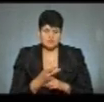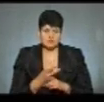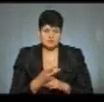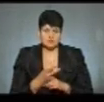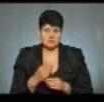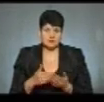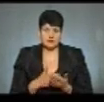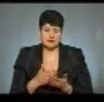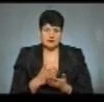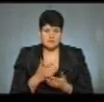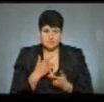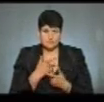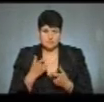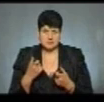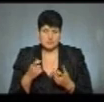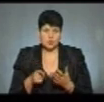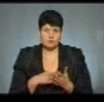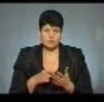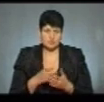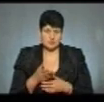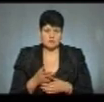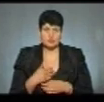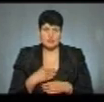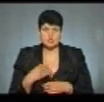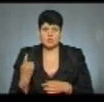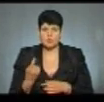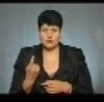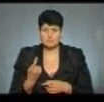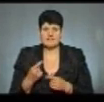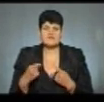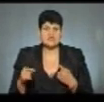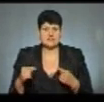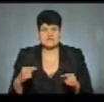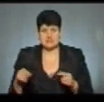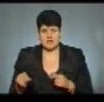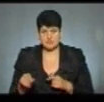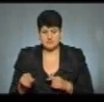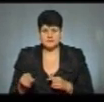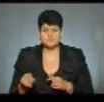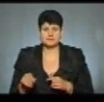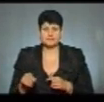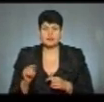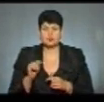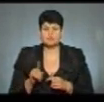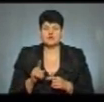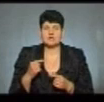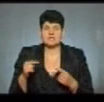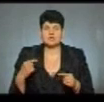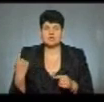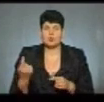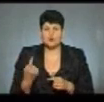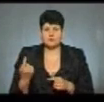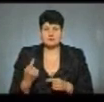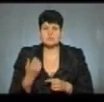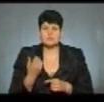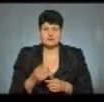мапі інформаційного бюлетня, то наша область, звичайно, відрізняється, тому що в іншій області вони,